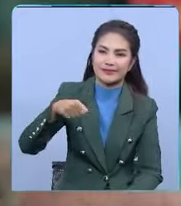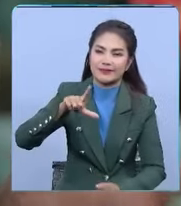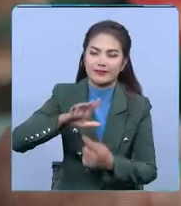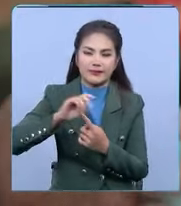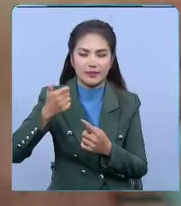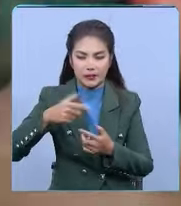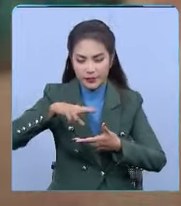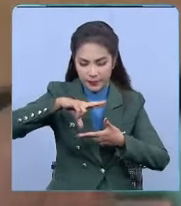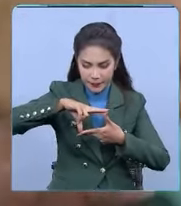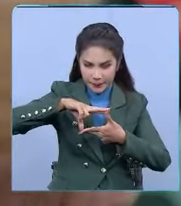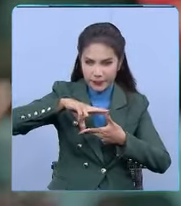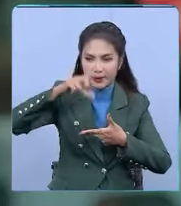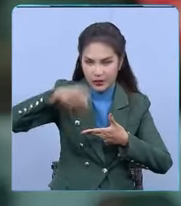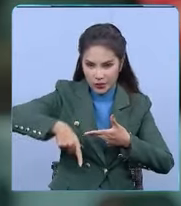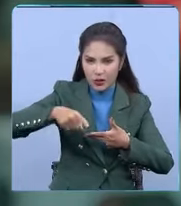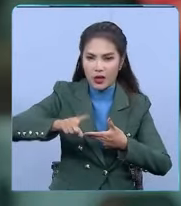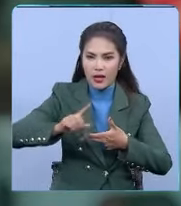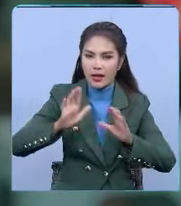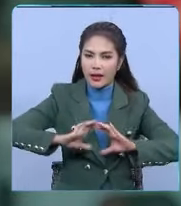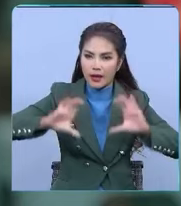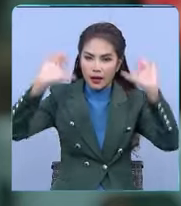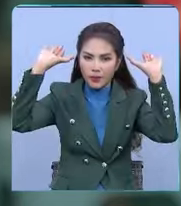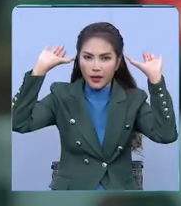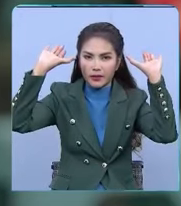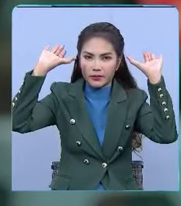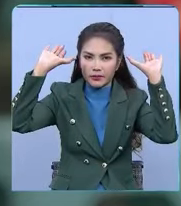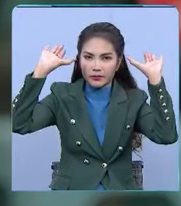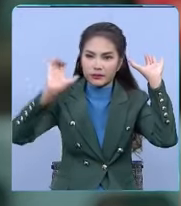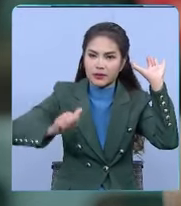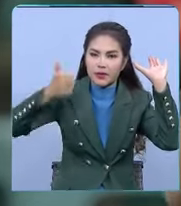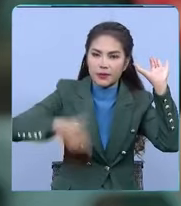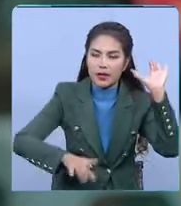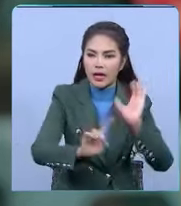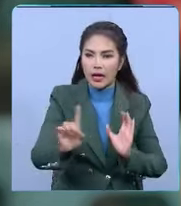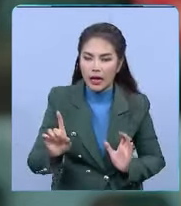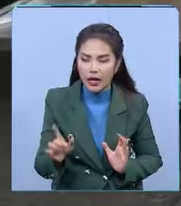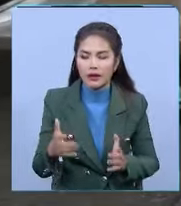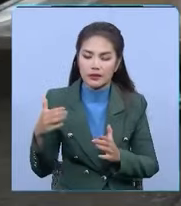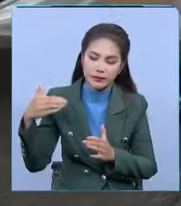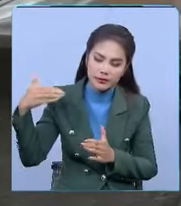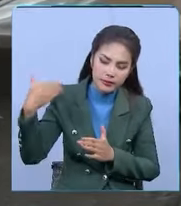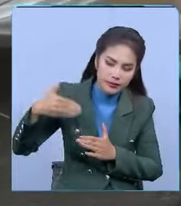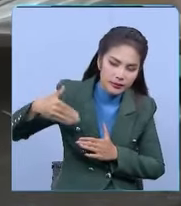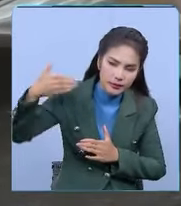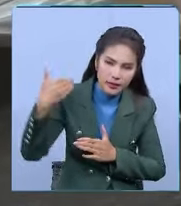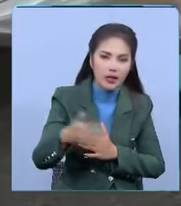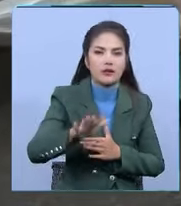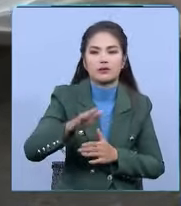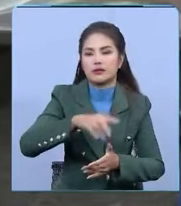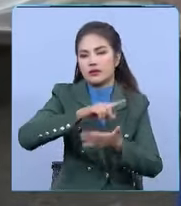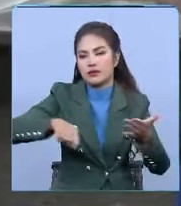ดตั้งรัฐบาลก็ต้อง ก็แล้วแต่ว่าส่วนจะได้เป็นรัฐบาลหรือไม่ได้เป็นรัฐบาลนั้นก็หลังจากที่เลือกตั้งเสร็จเรียบร้อย